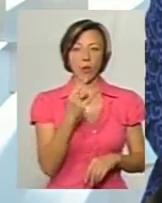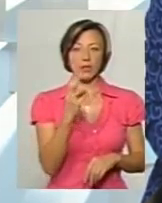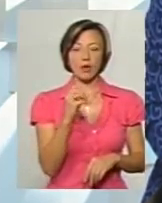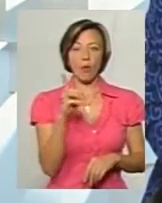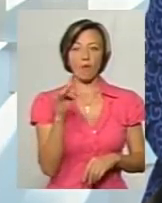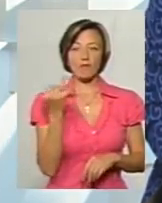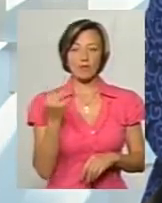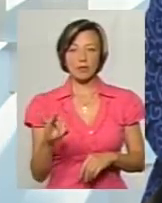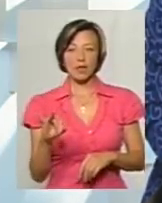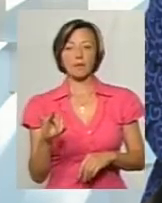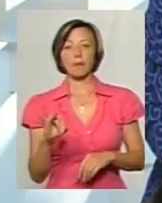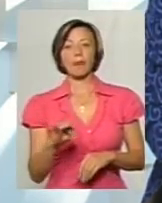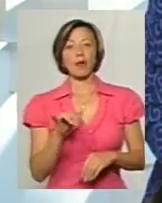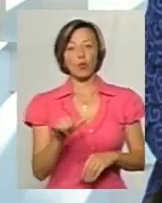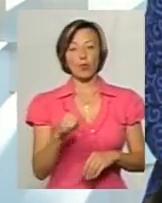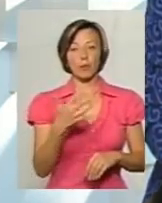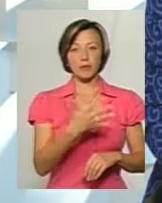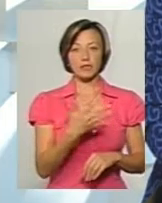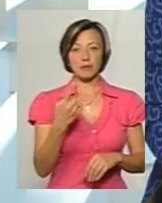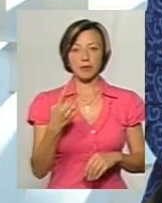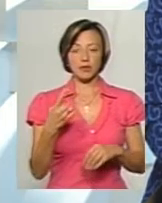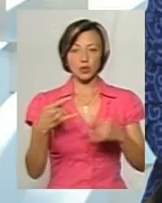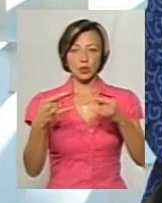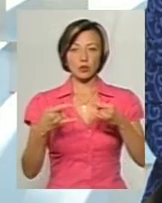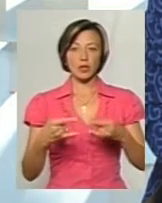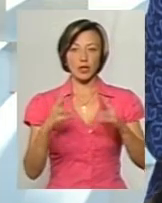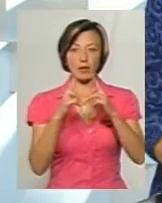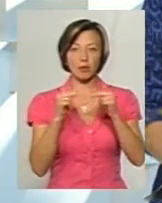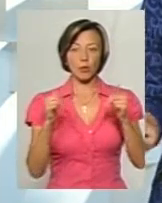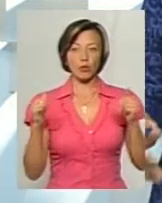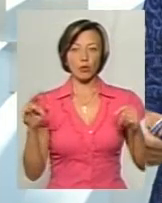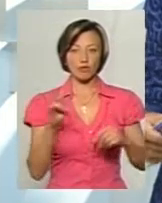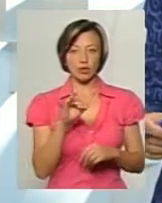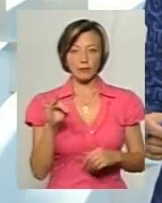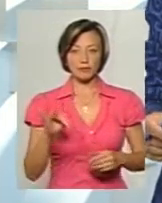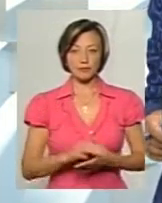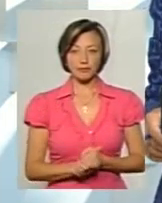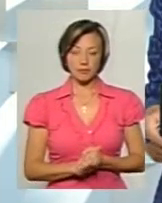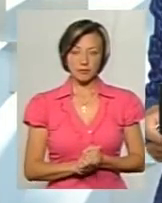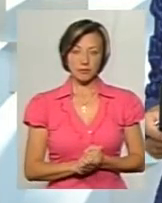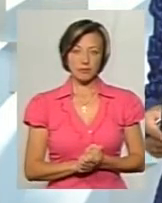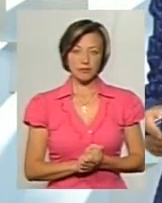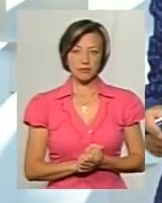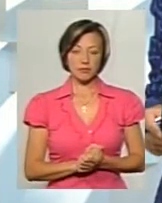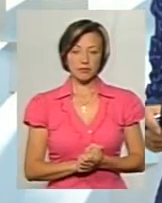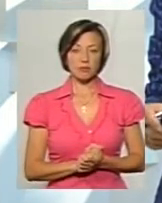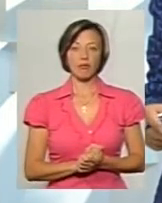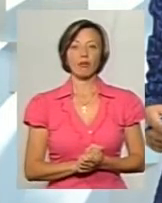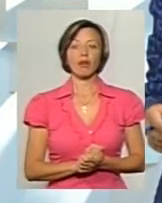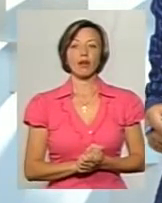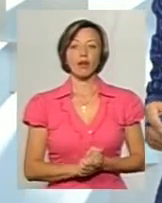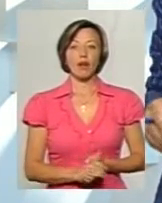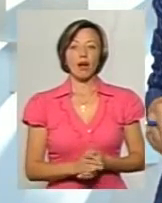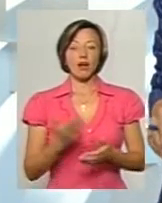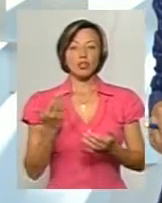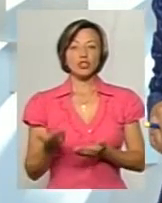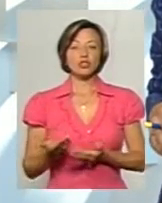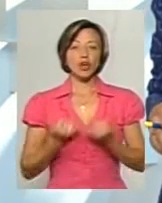у 51-й студії Дніпропетровщини. Отже, шановні гості, ефективна національна